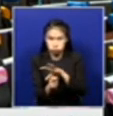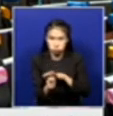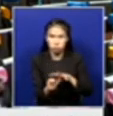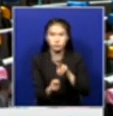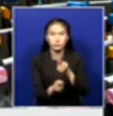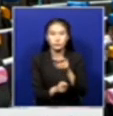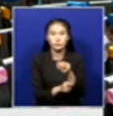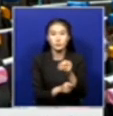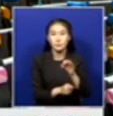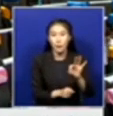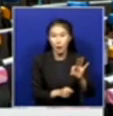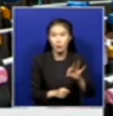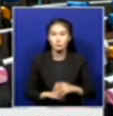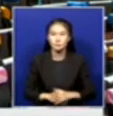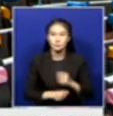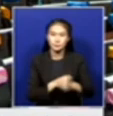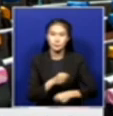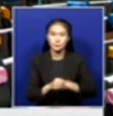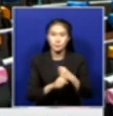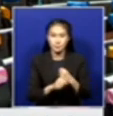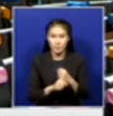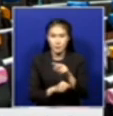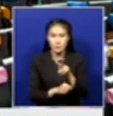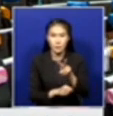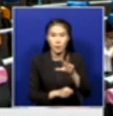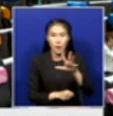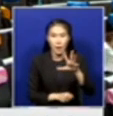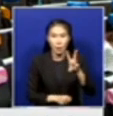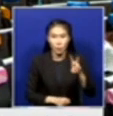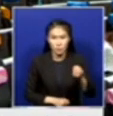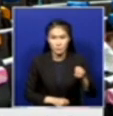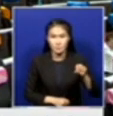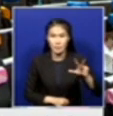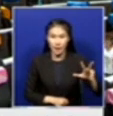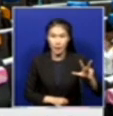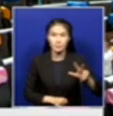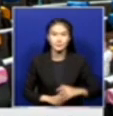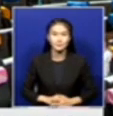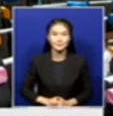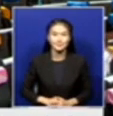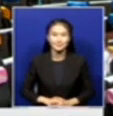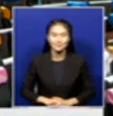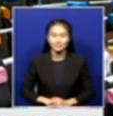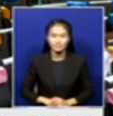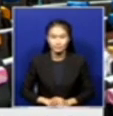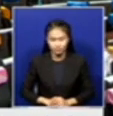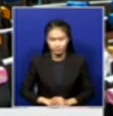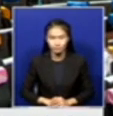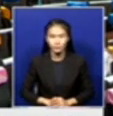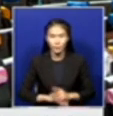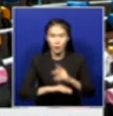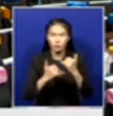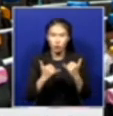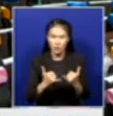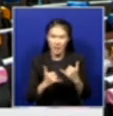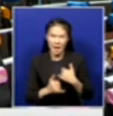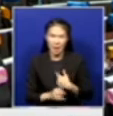2019พุทธศักราช2563ท่านประธานที่เคารพครับ พรก.ชื่อย